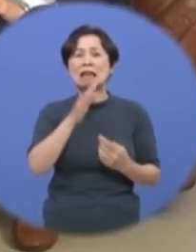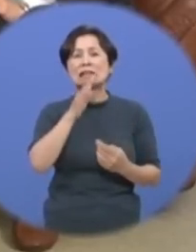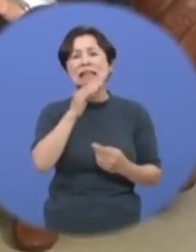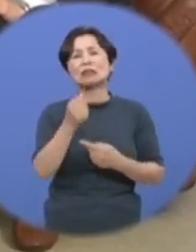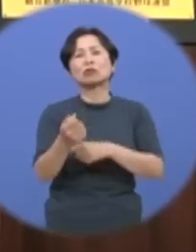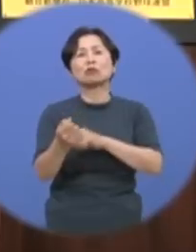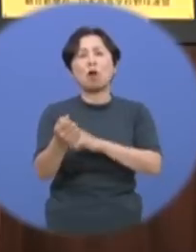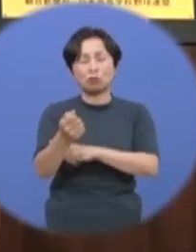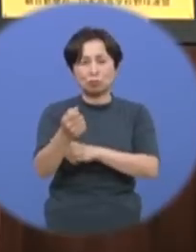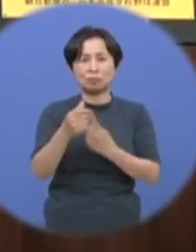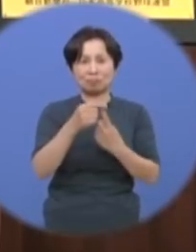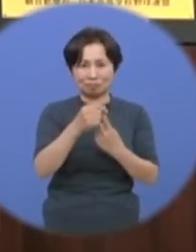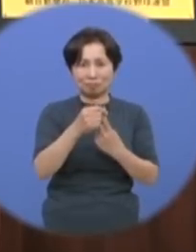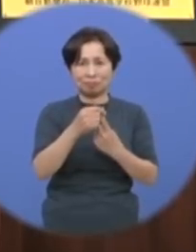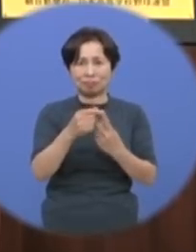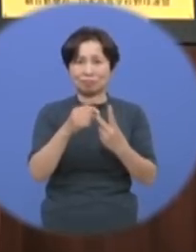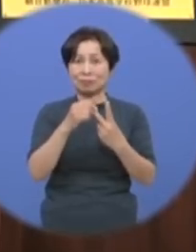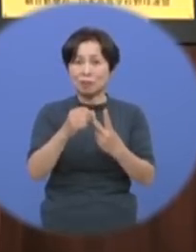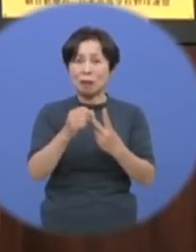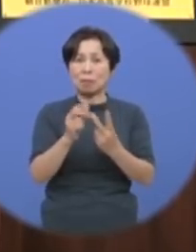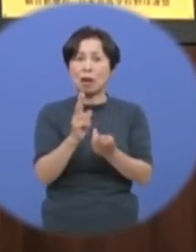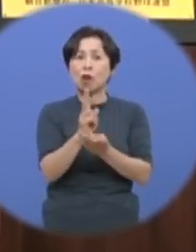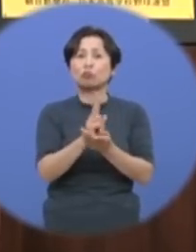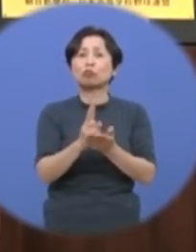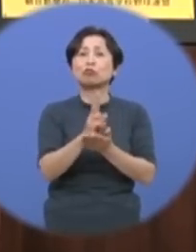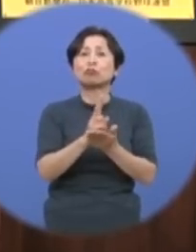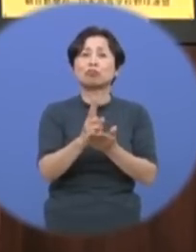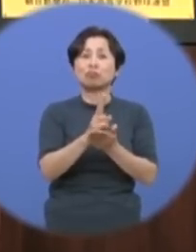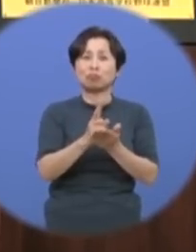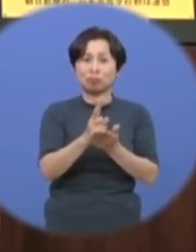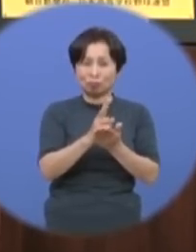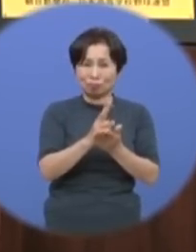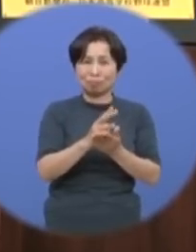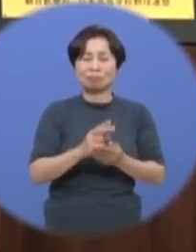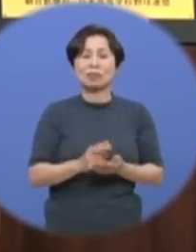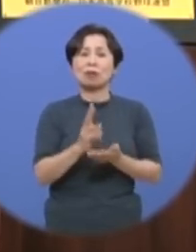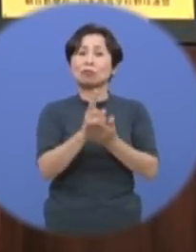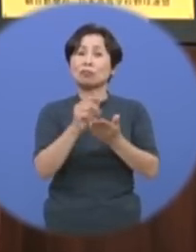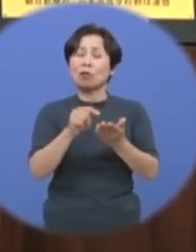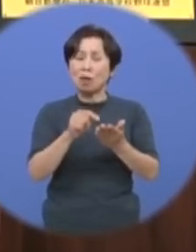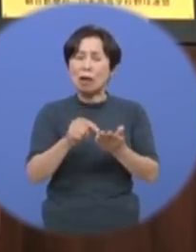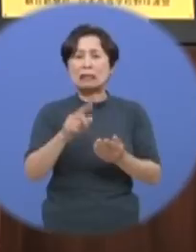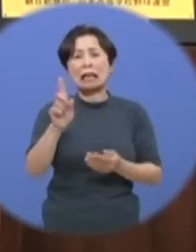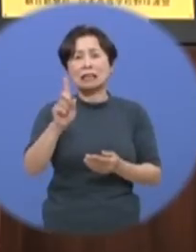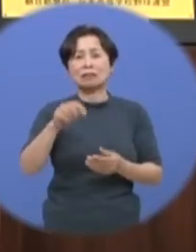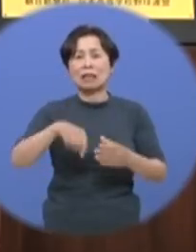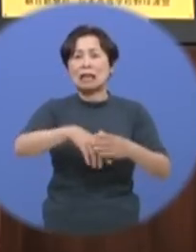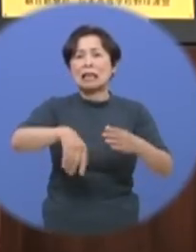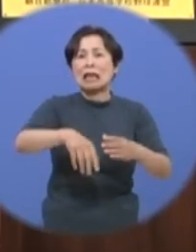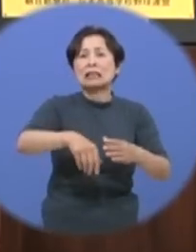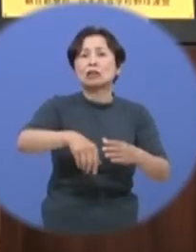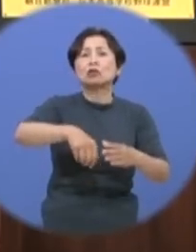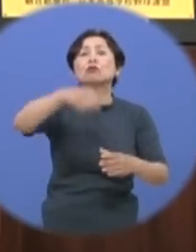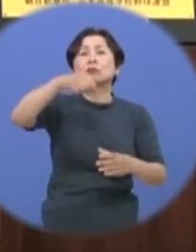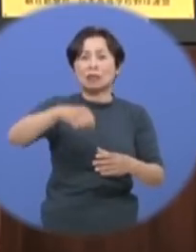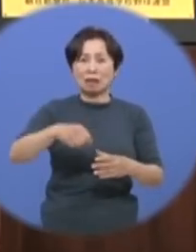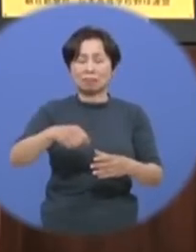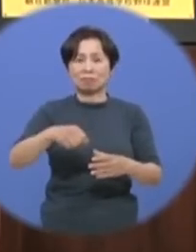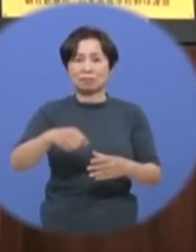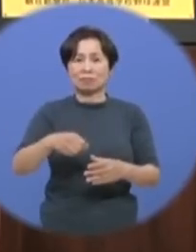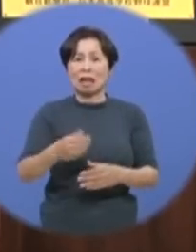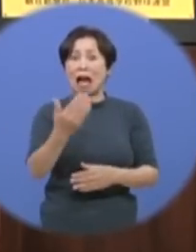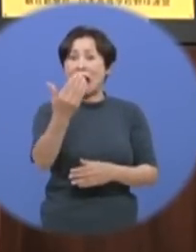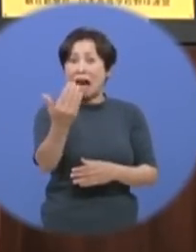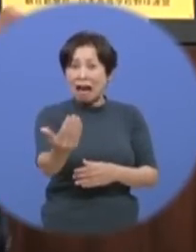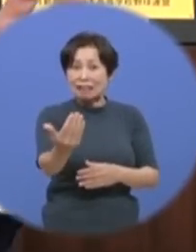かその次は音ですねうんっでうっていうのはやっぱり抽選なんですやっぱりどこを引く